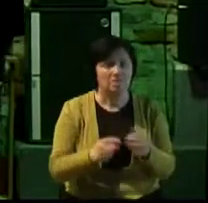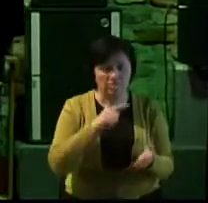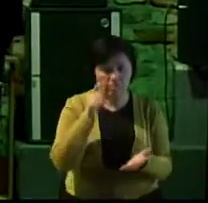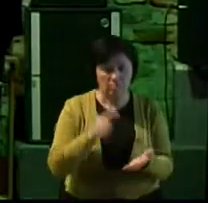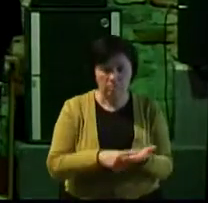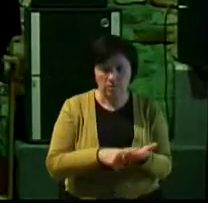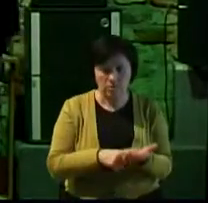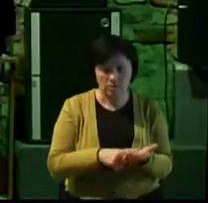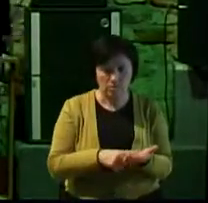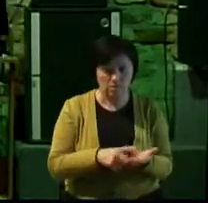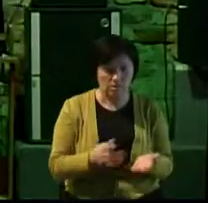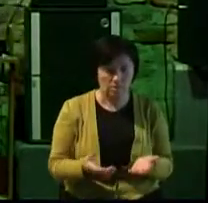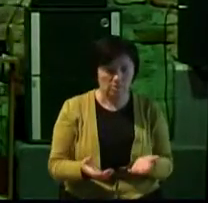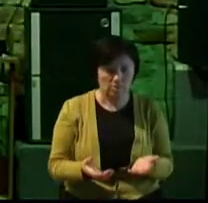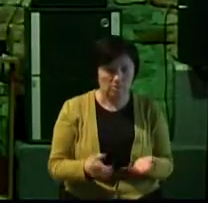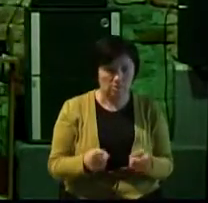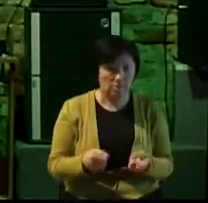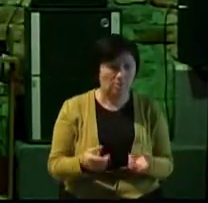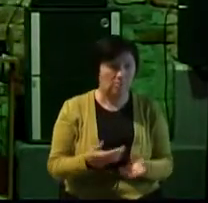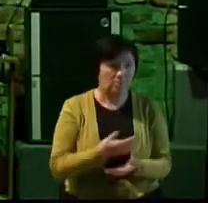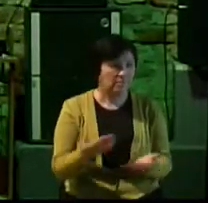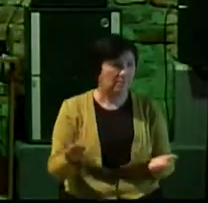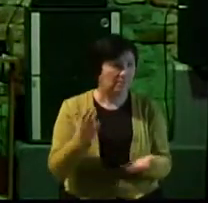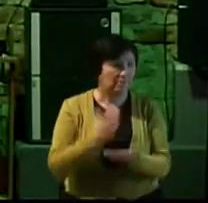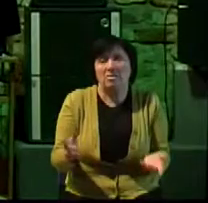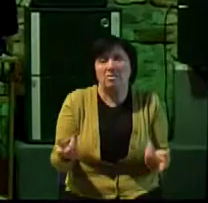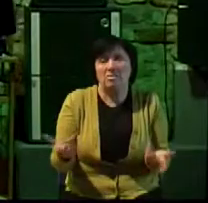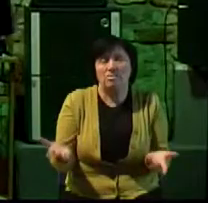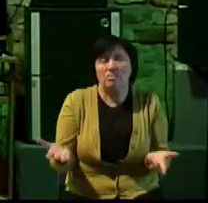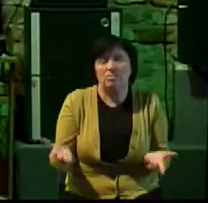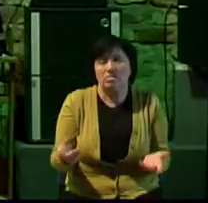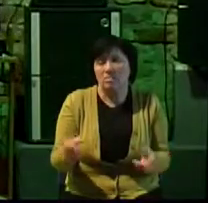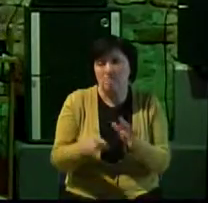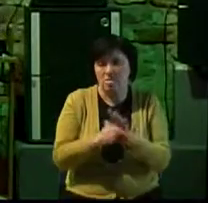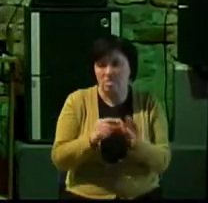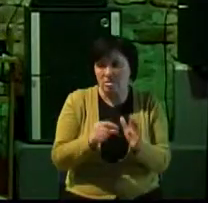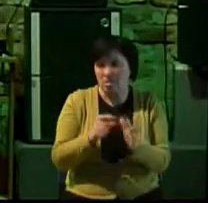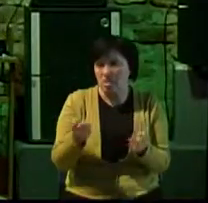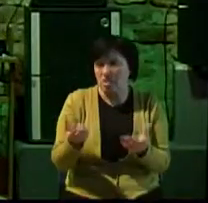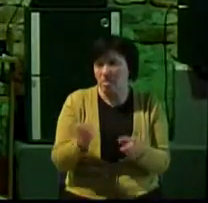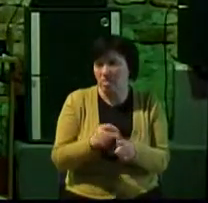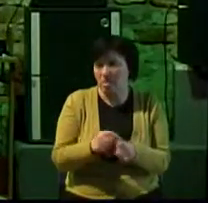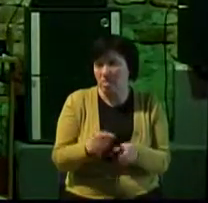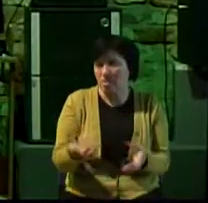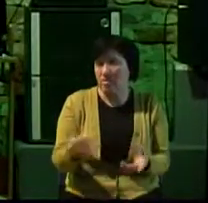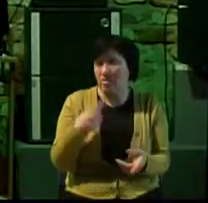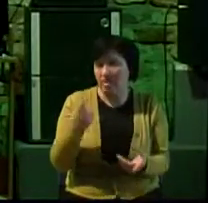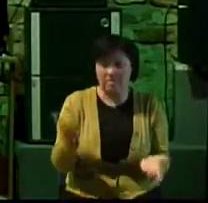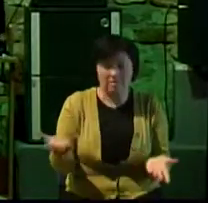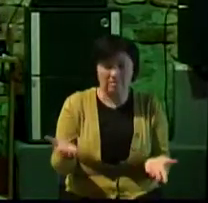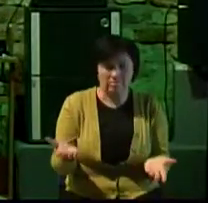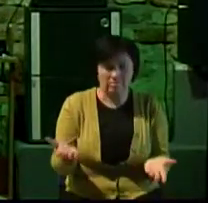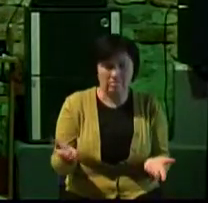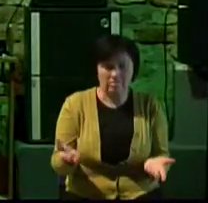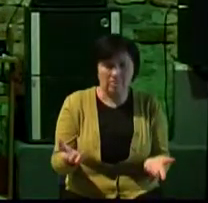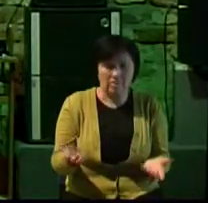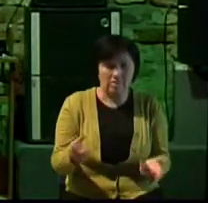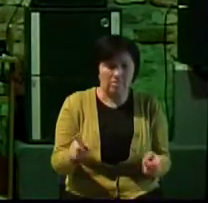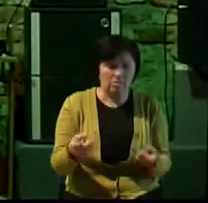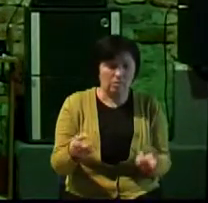Иисуса Христа. И мы понимаем, что речь, конечно же, идет о том, когда все